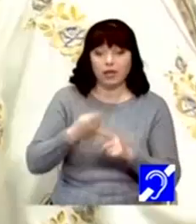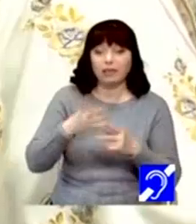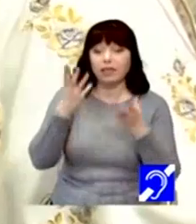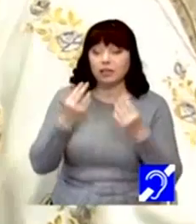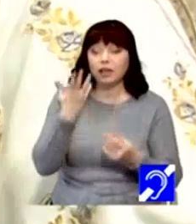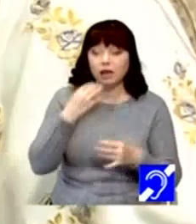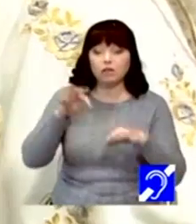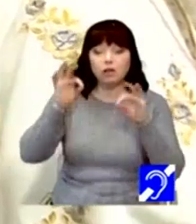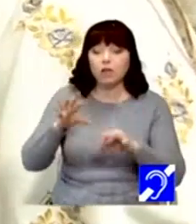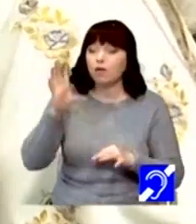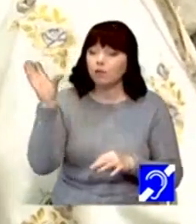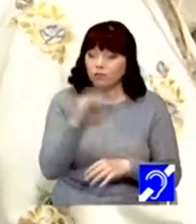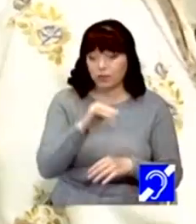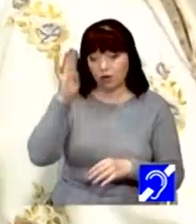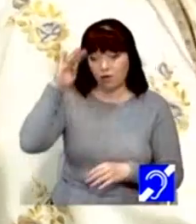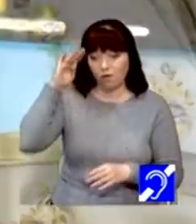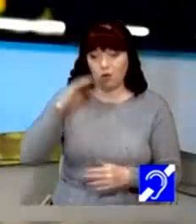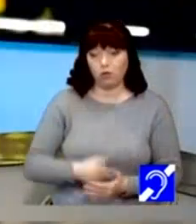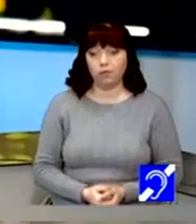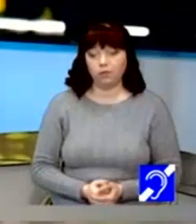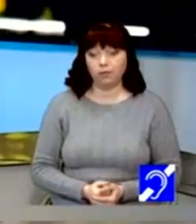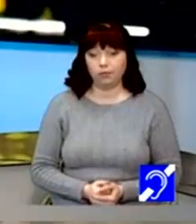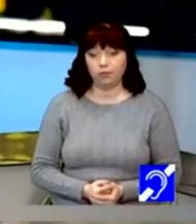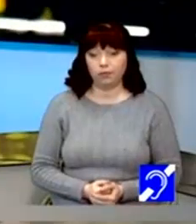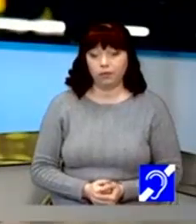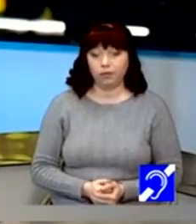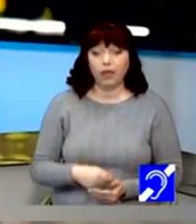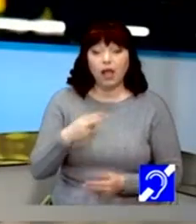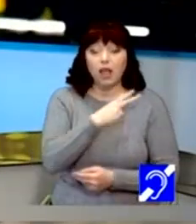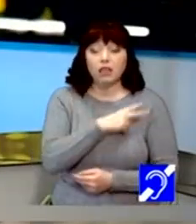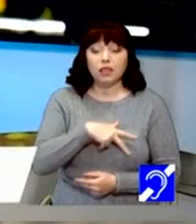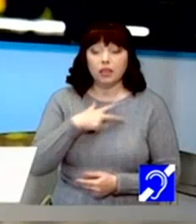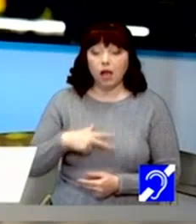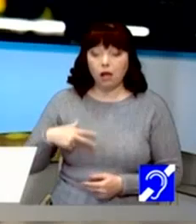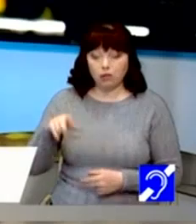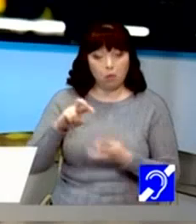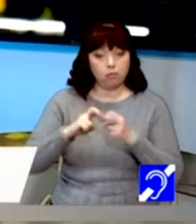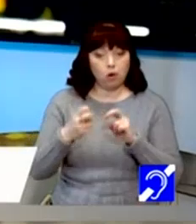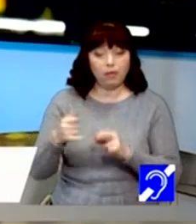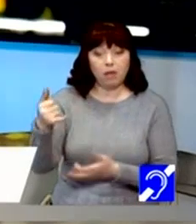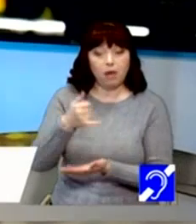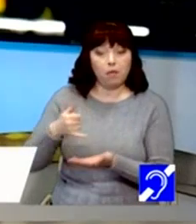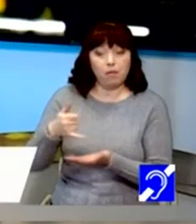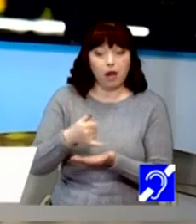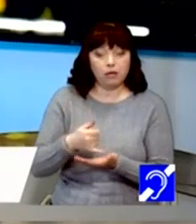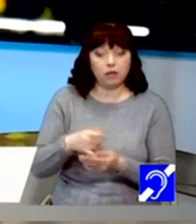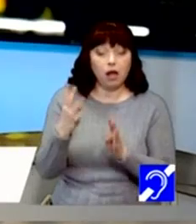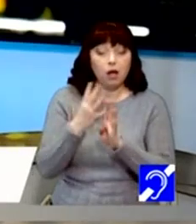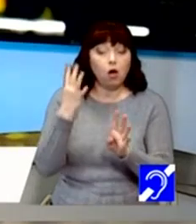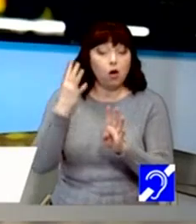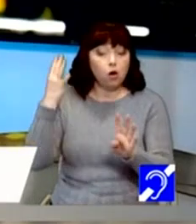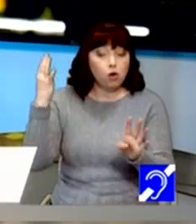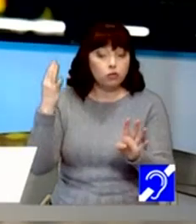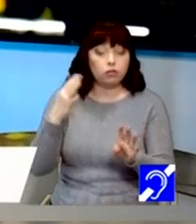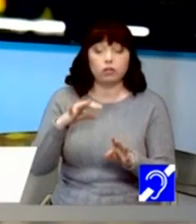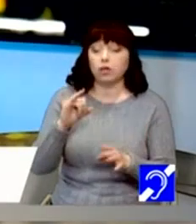se sfințesc toate apele pfai amar ca are probleme cu uleiul de gatit mari lanțuri de magazine au